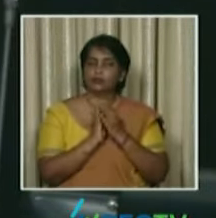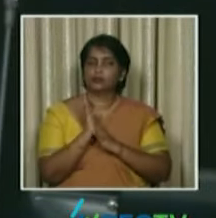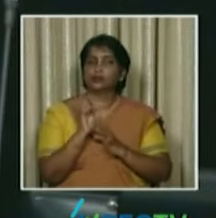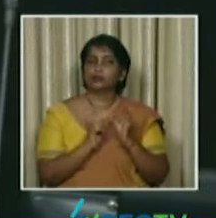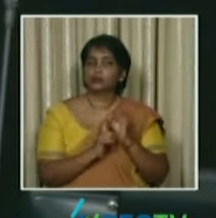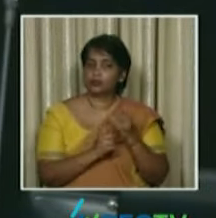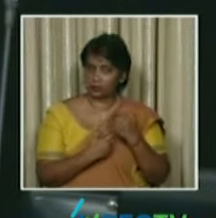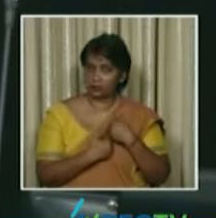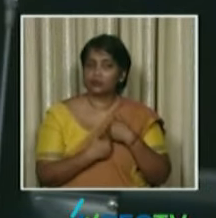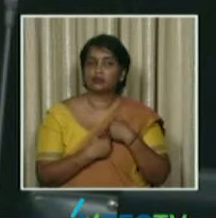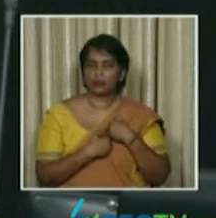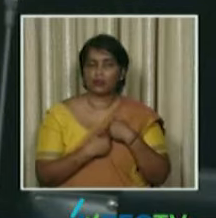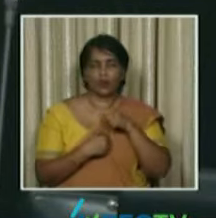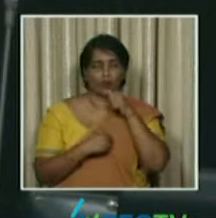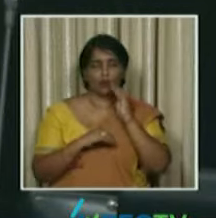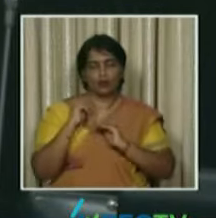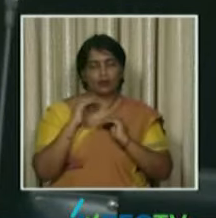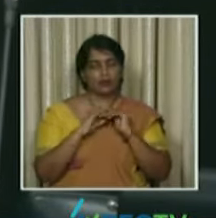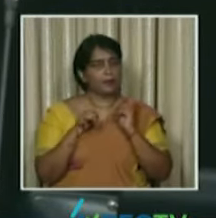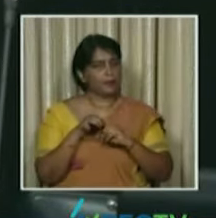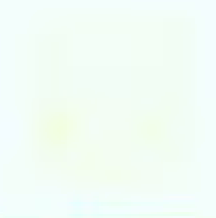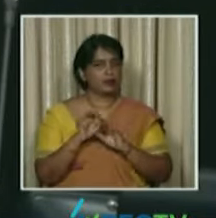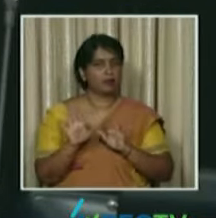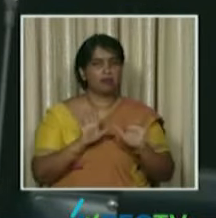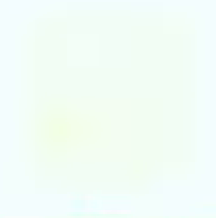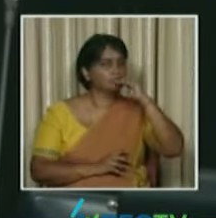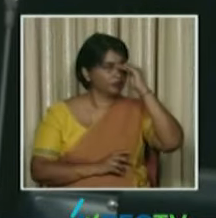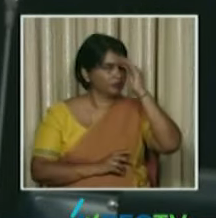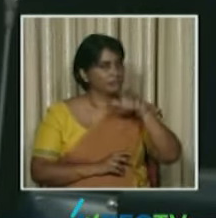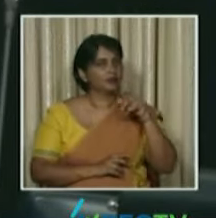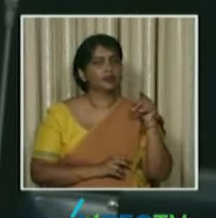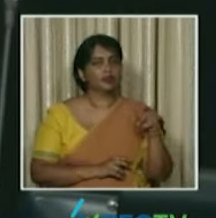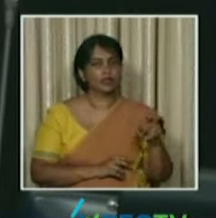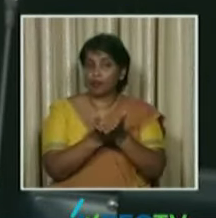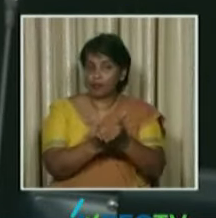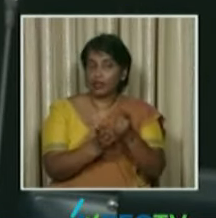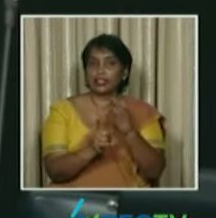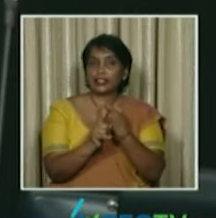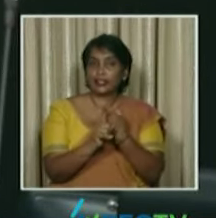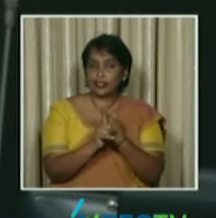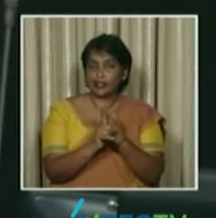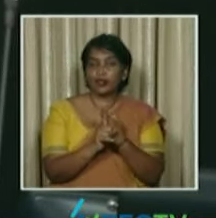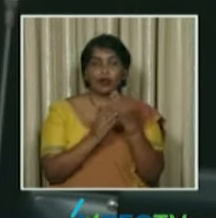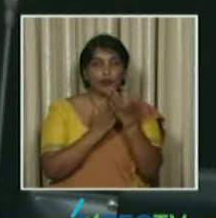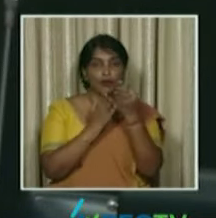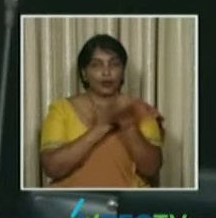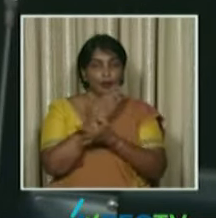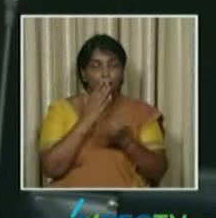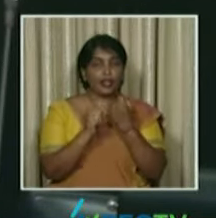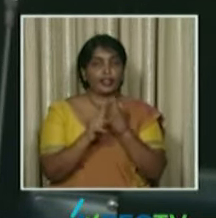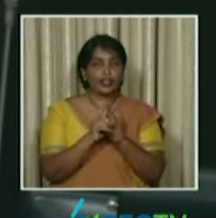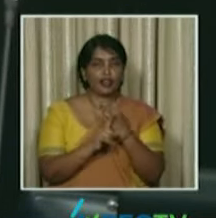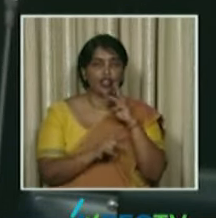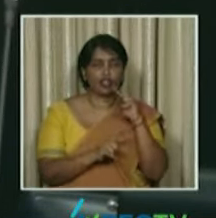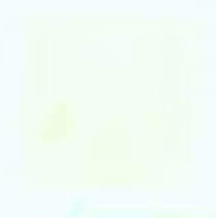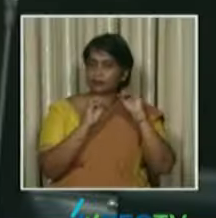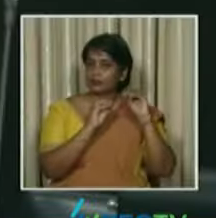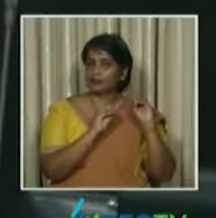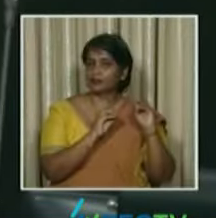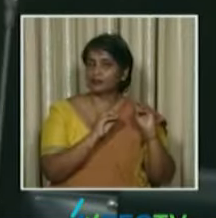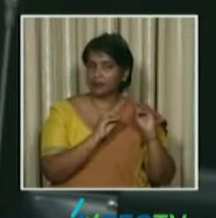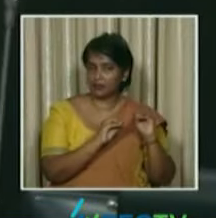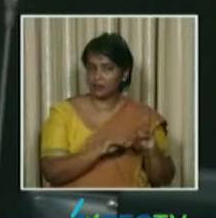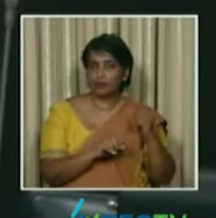අපිටත් තියෙනවා මෙතන ප්‍රායෝගික ප්‍රශ්න. අපේ පාලනයෙන් තොර දැන් ඊයේ පෙරේදා නාවික හමුදාව පෙරොයින් කිලෝග්‍රෑම් 300කට ආසන්න ප්‍රමාණයක් අල්ලන් ආවා.